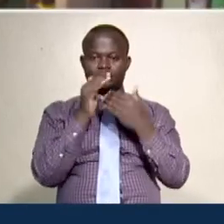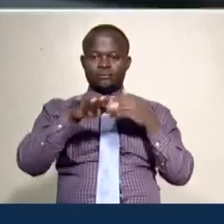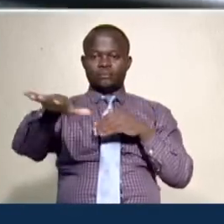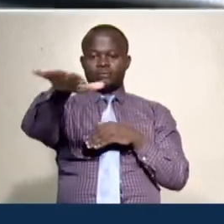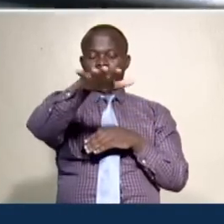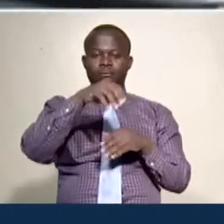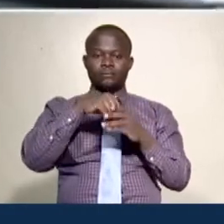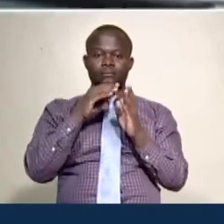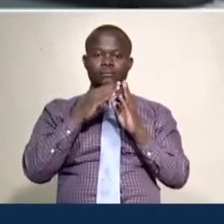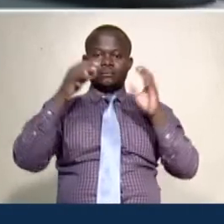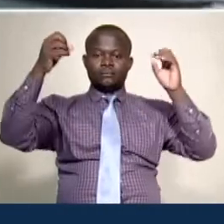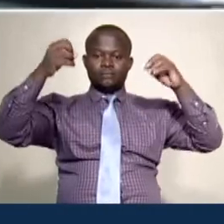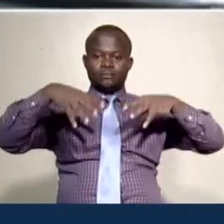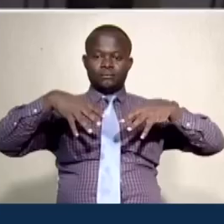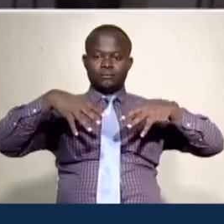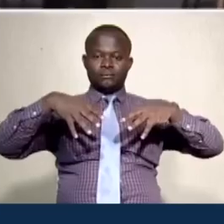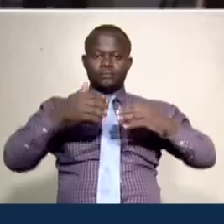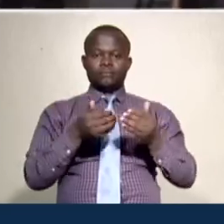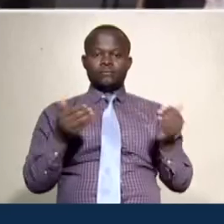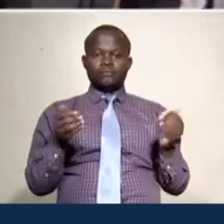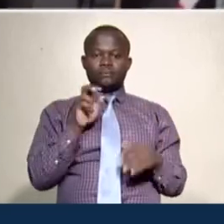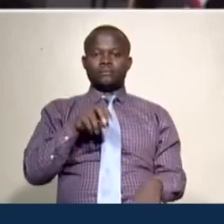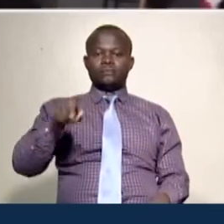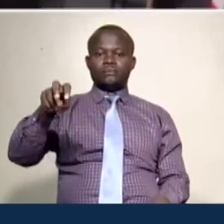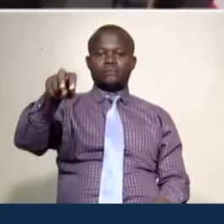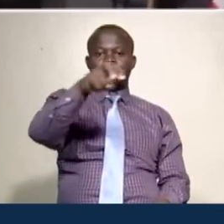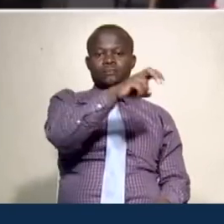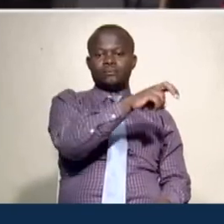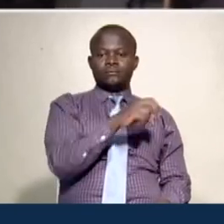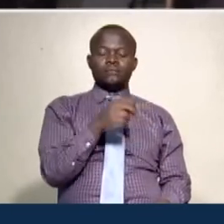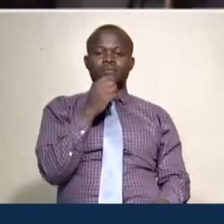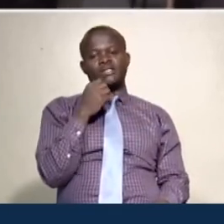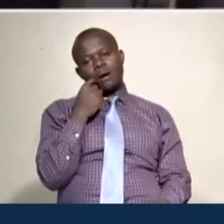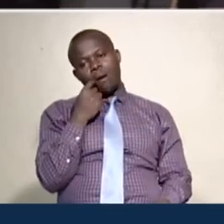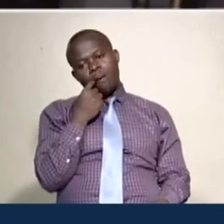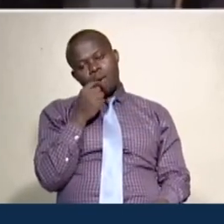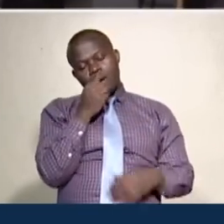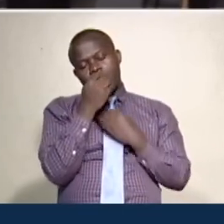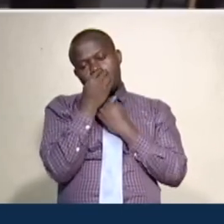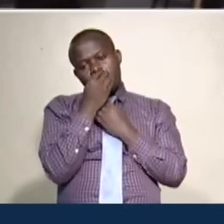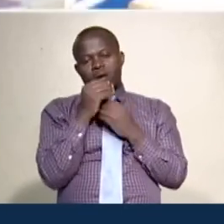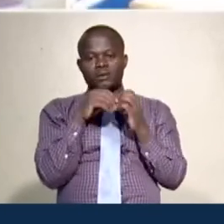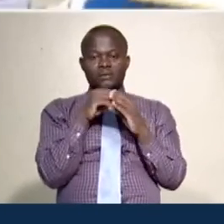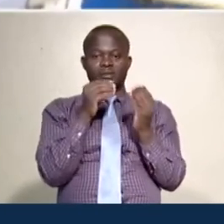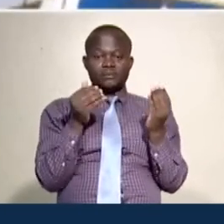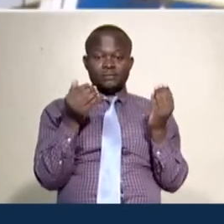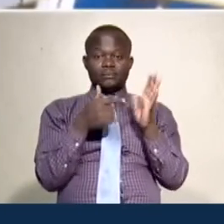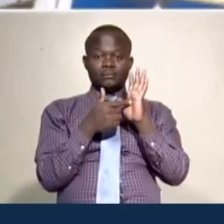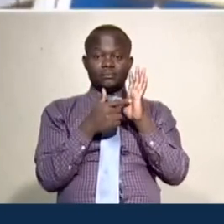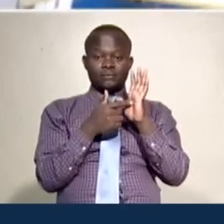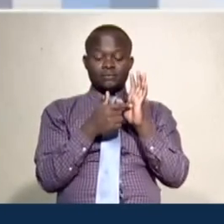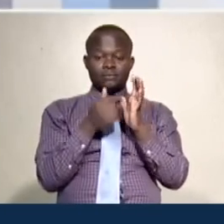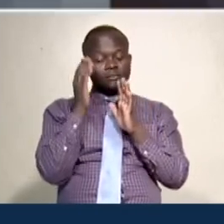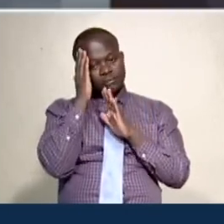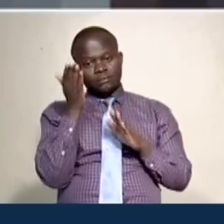kamwe hano mu mujyi wa Kigali hari abana barimo bazenguruka hafi y'utubari bagenda banywa kore hari n'abandi bari kunywa bigaragara ko